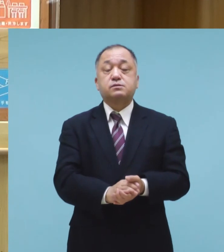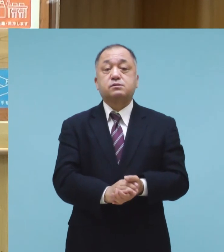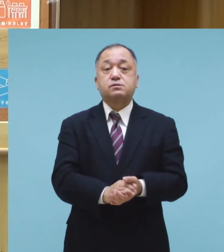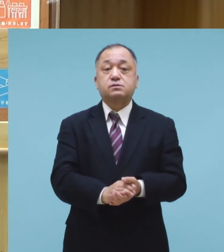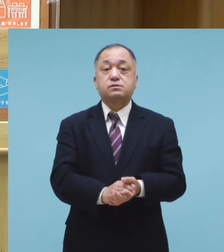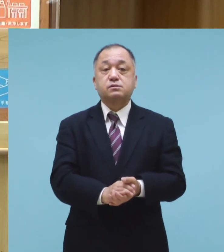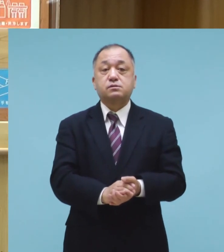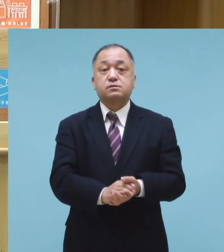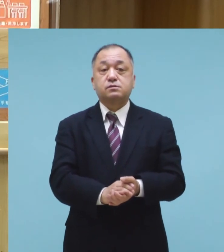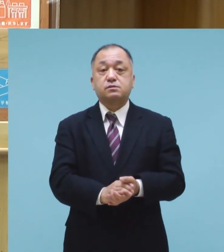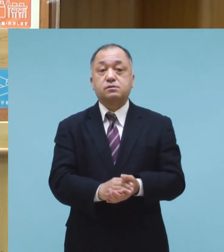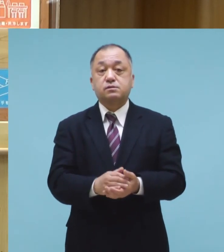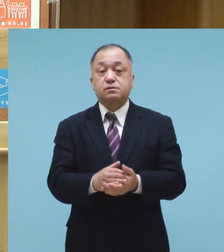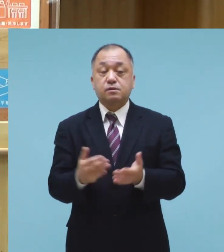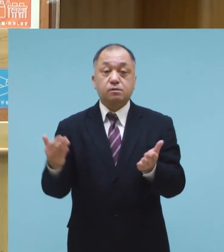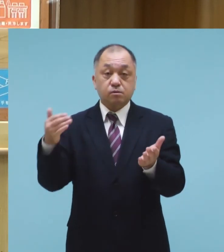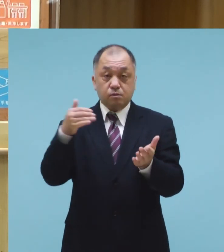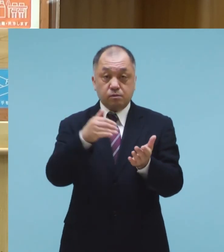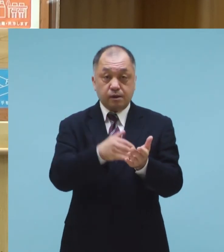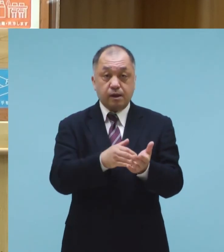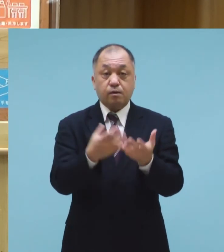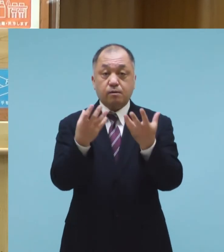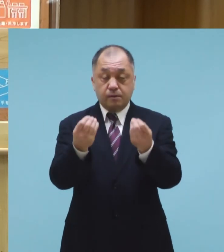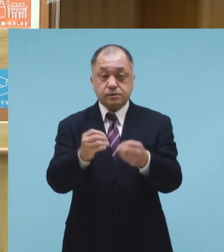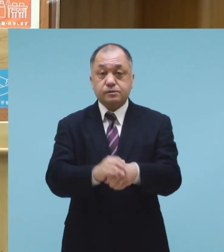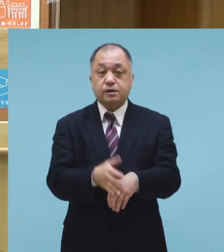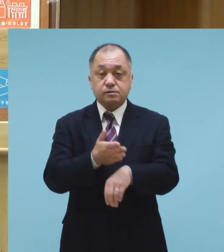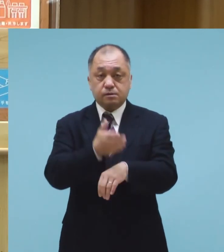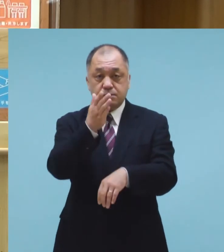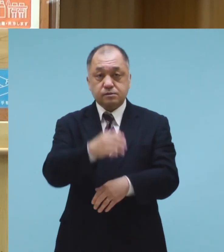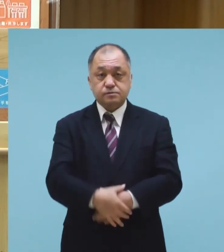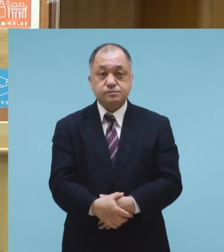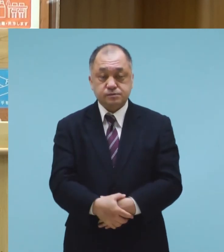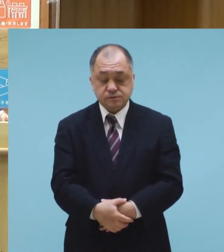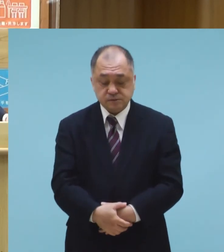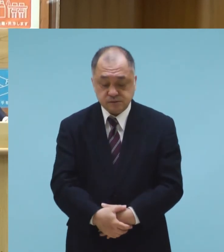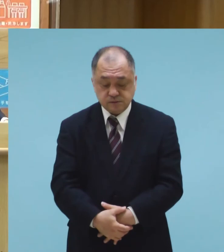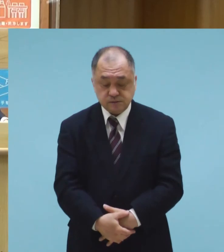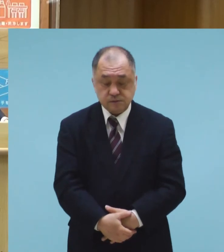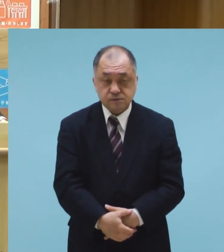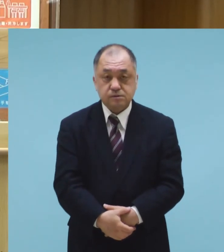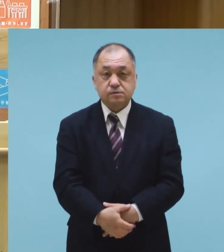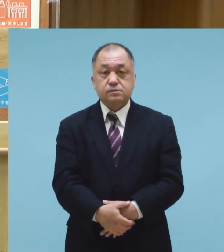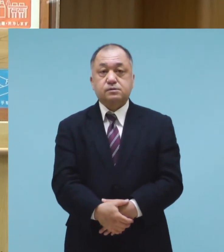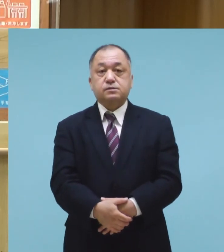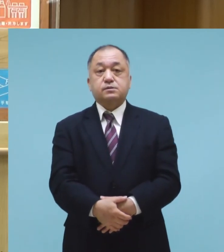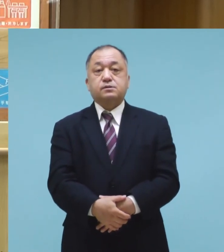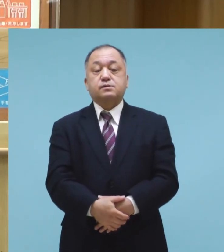それでは、以上で本日の定例記者会見を終了させていただきます。ありがとうございます。 ありがとうございます。